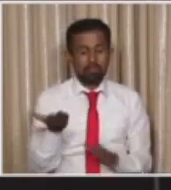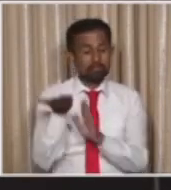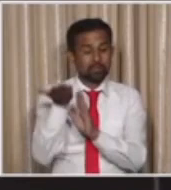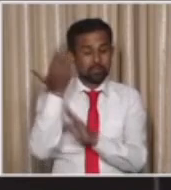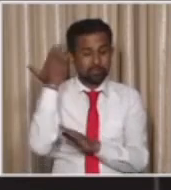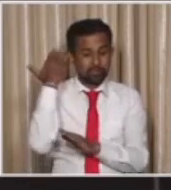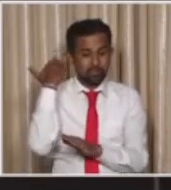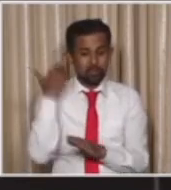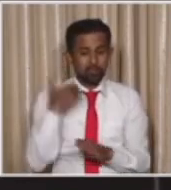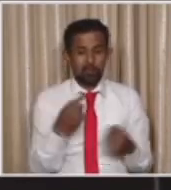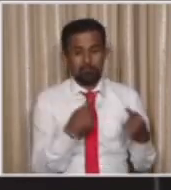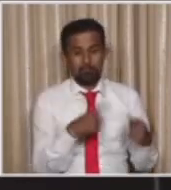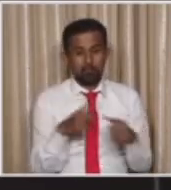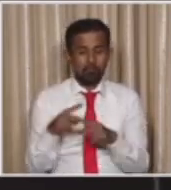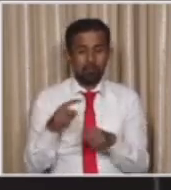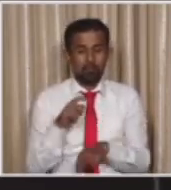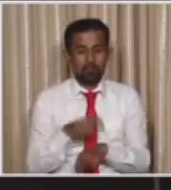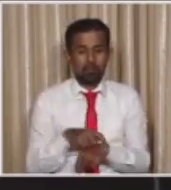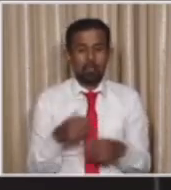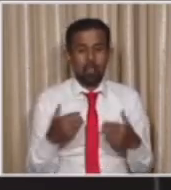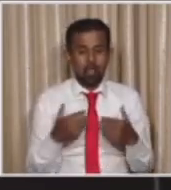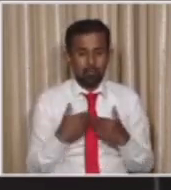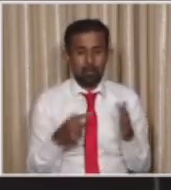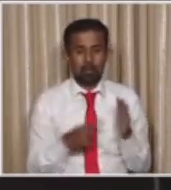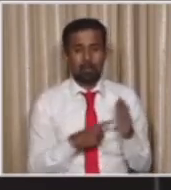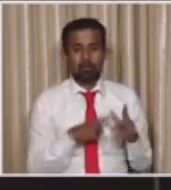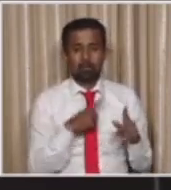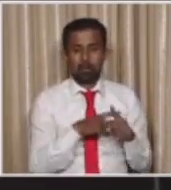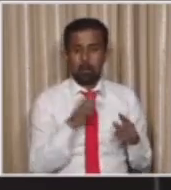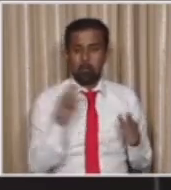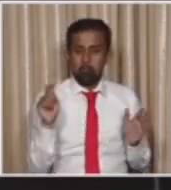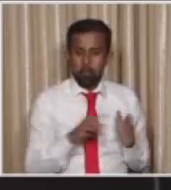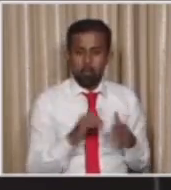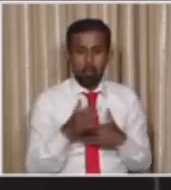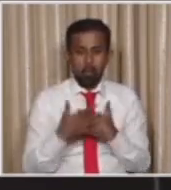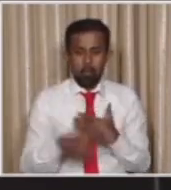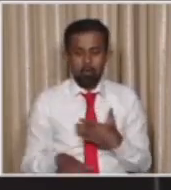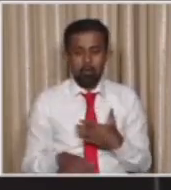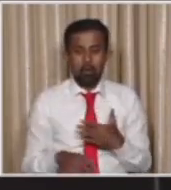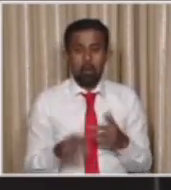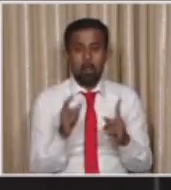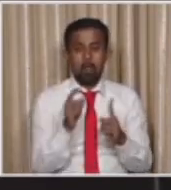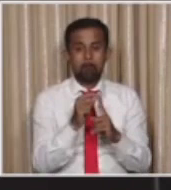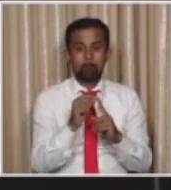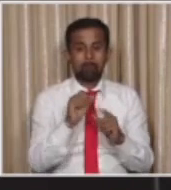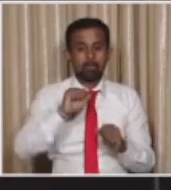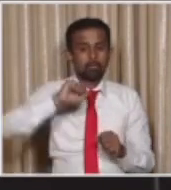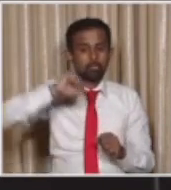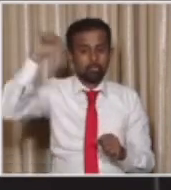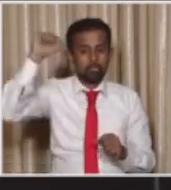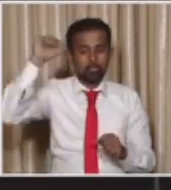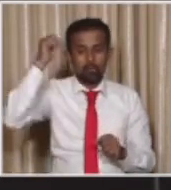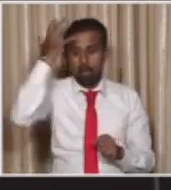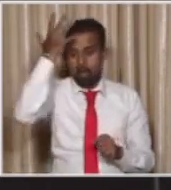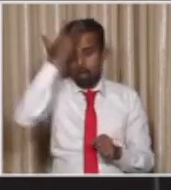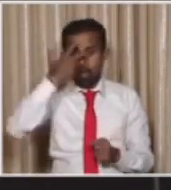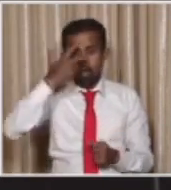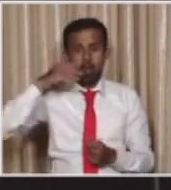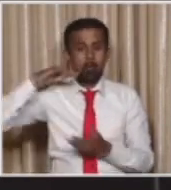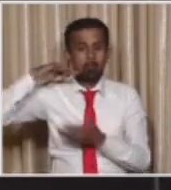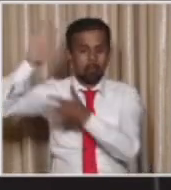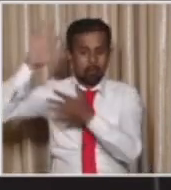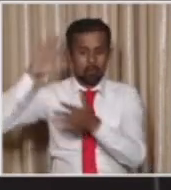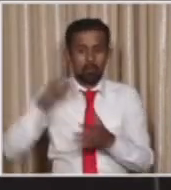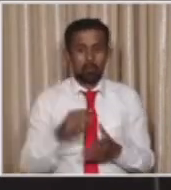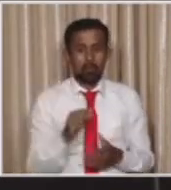තුළ අපි විවිධ අවස්ථාවල අපි බදු අය කළා. බද්දෙන් බාන පරාක්‍රම බව රජුන් කාලේ අපි හාල් පිටරට යවුවා.